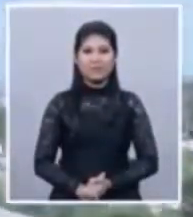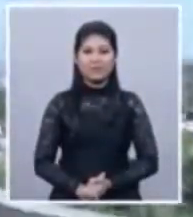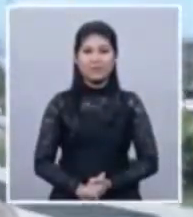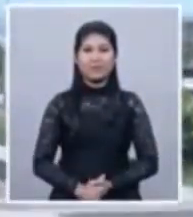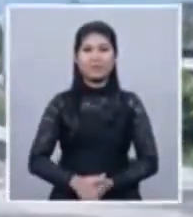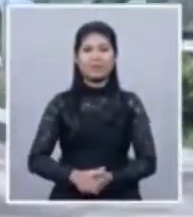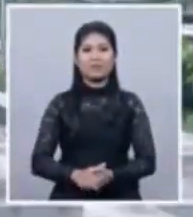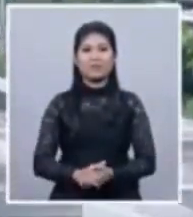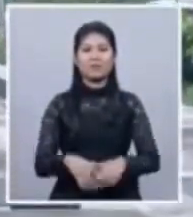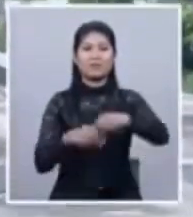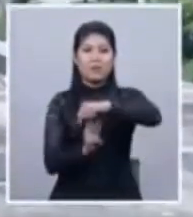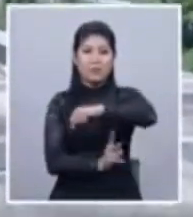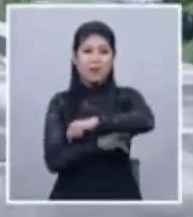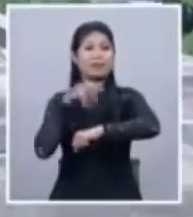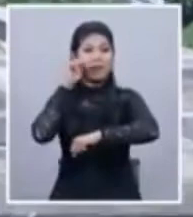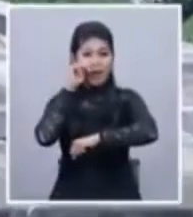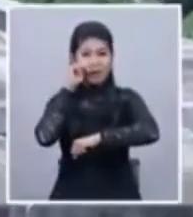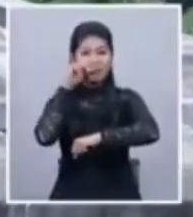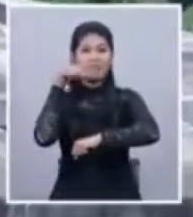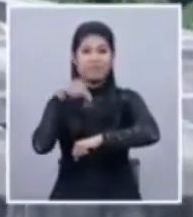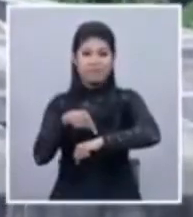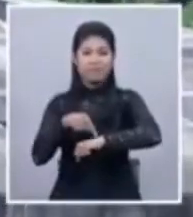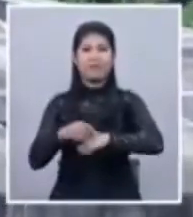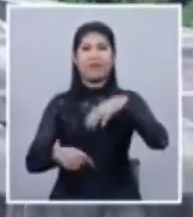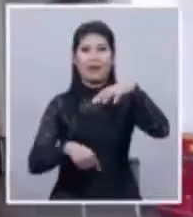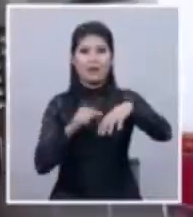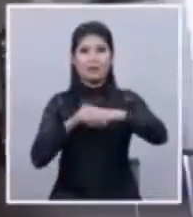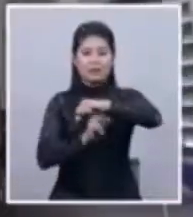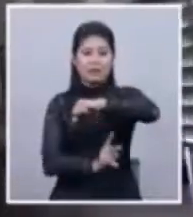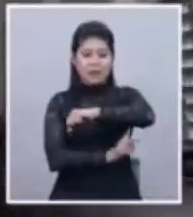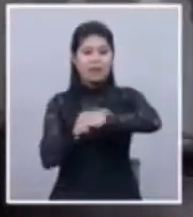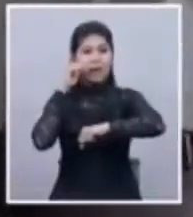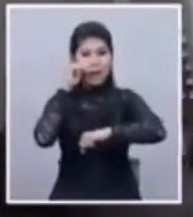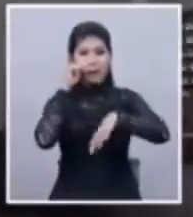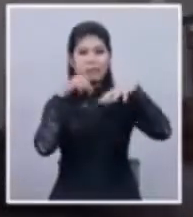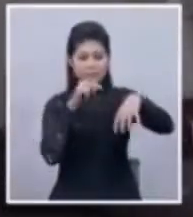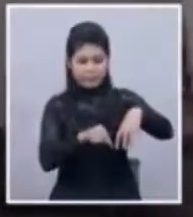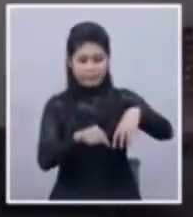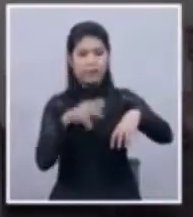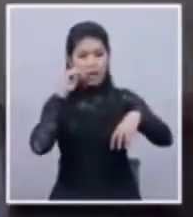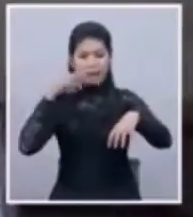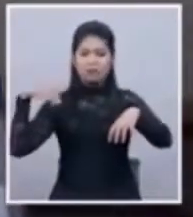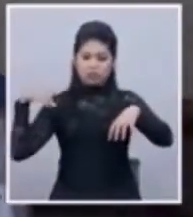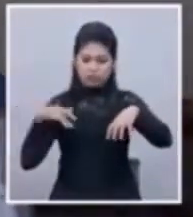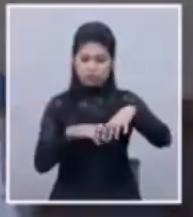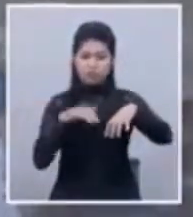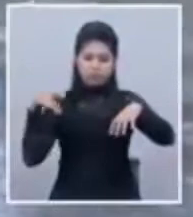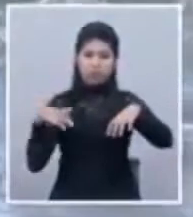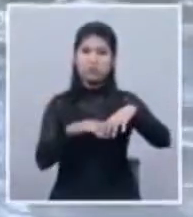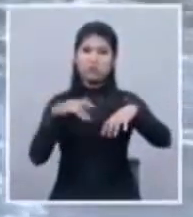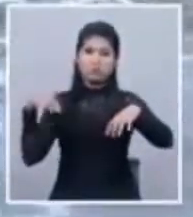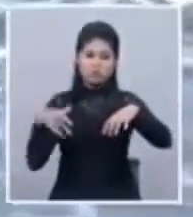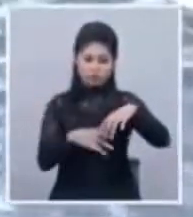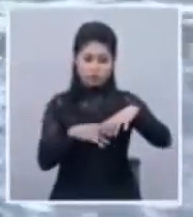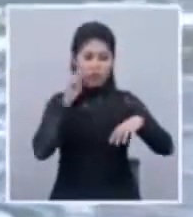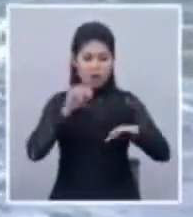การทำงานของสะพานน้ำยกระดับจะมีอาคารสะพานน้ำยกระดับและอาคารทิ้งน้ำเป็นอาคารรับน้ำจากสถานีสูบน้ำย